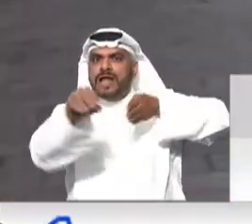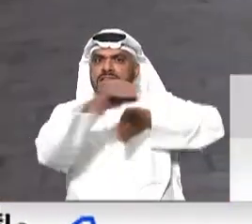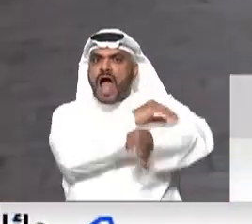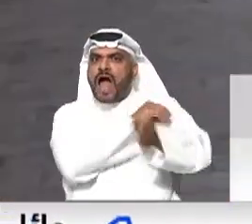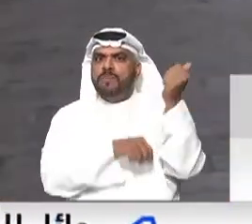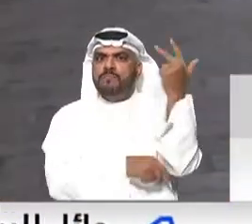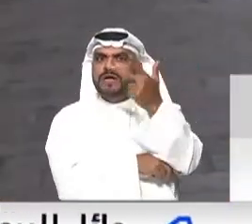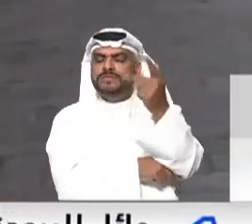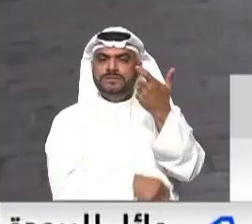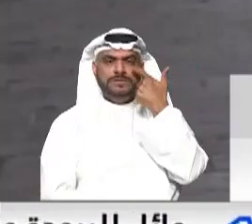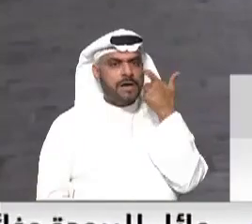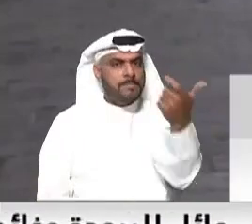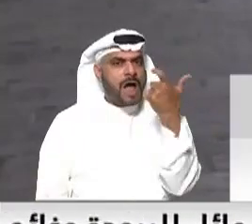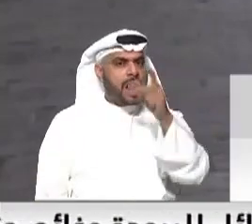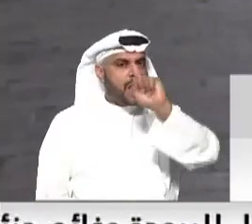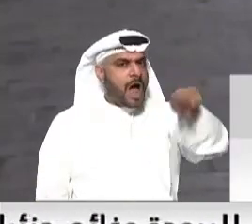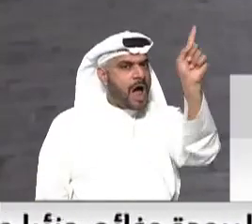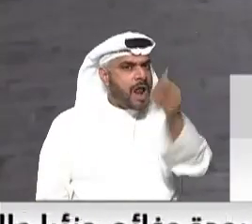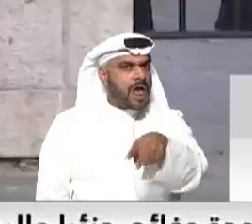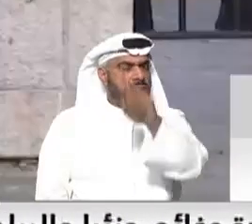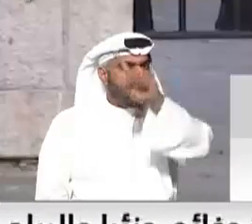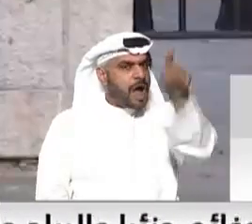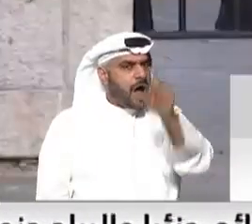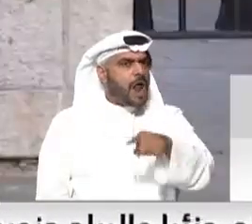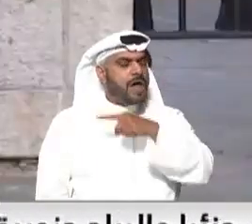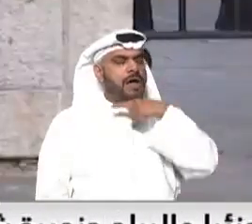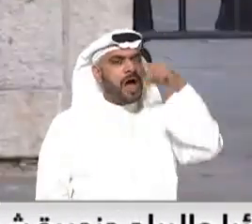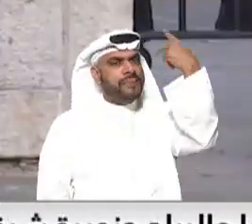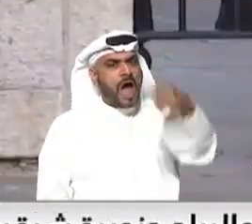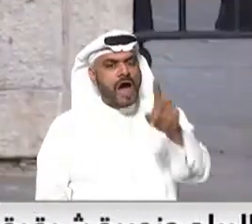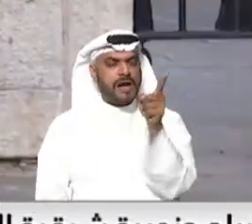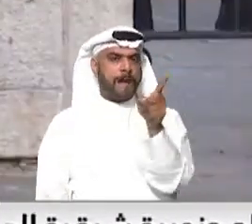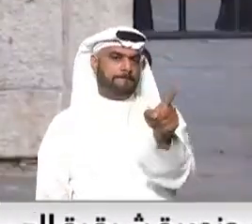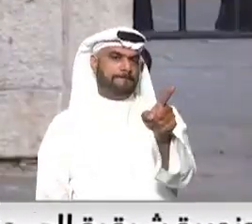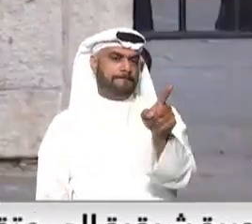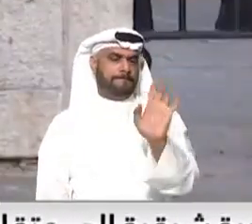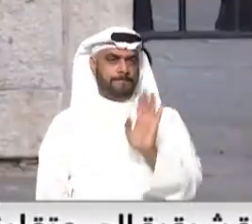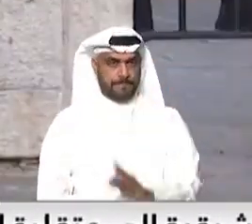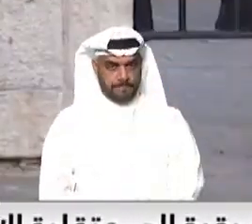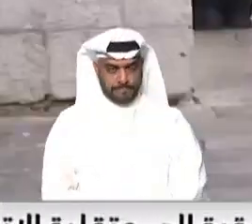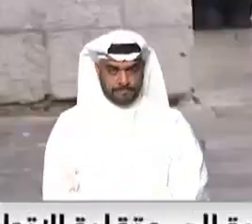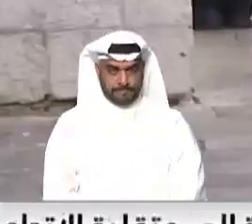وسط تحذيرات من أن ذلك سيكون مقدمة لتفجر الأوضاع.